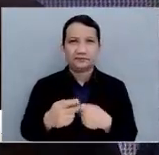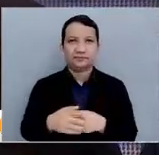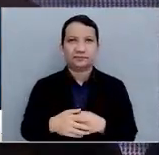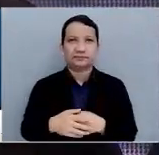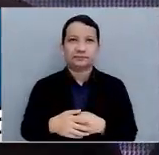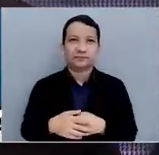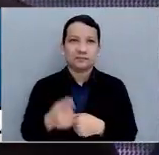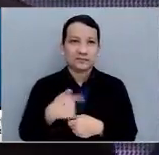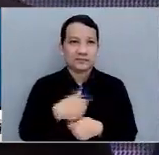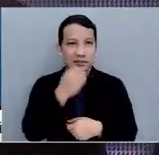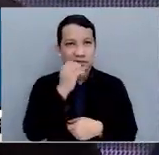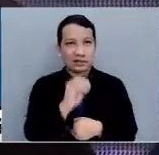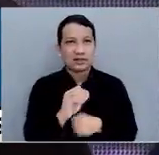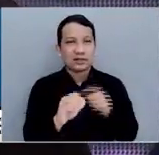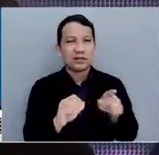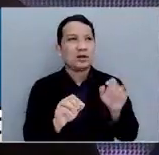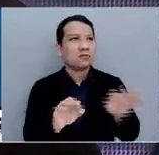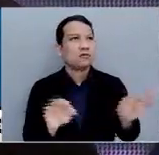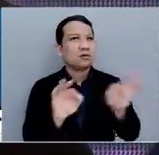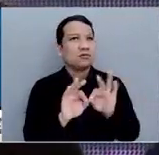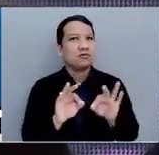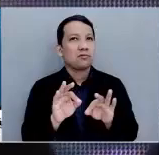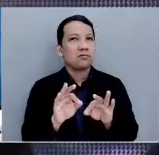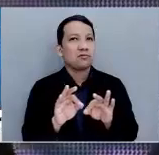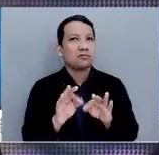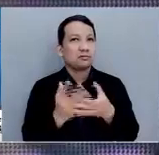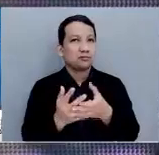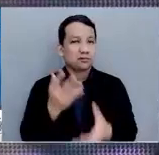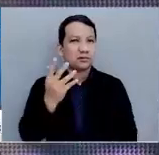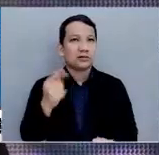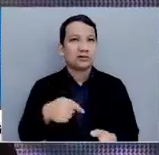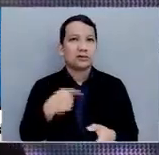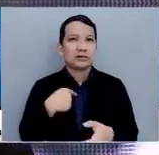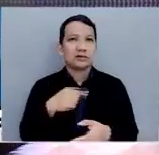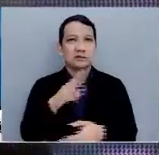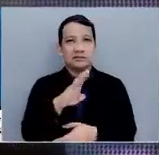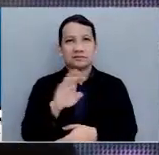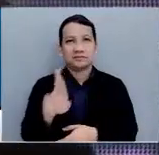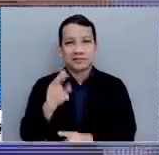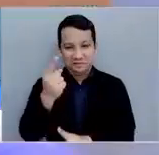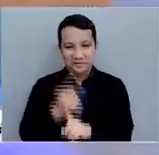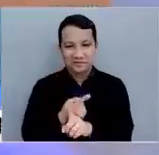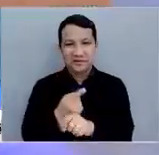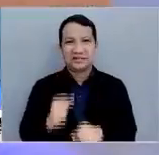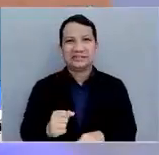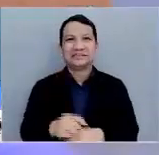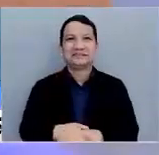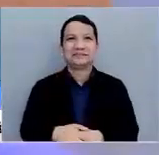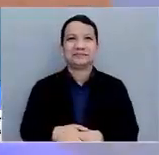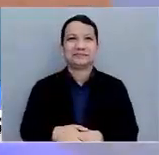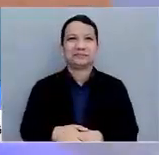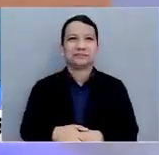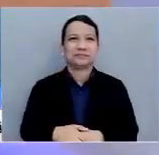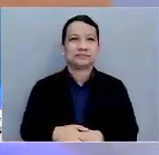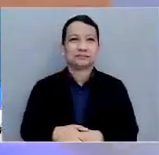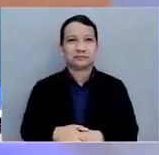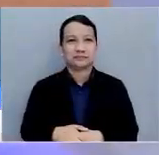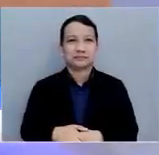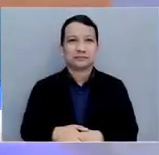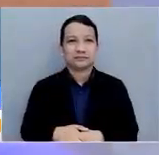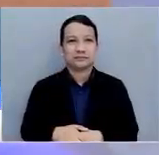mga orders galing. Na talagang humahataw na itong Burmans. Ay, oh, ayun, go, Gio. Buti naman, nasa online